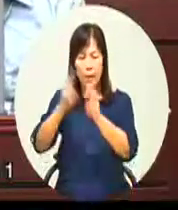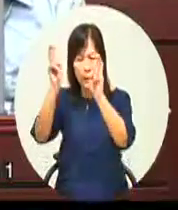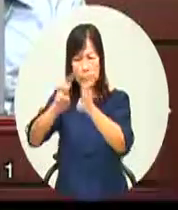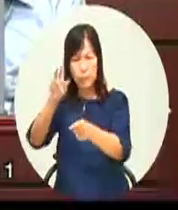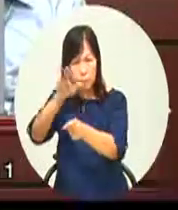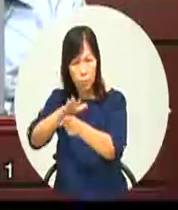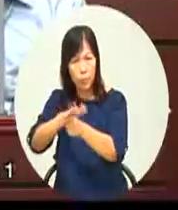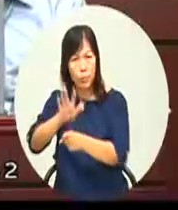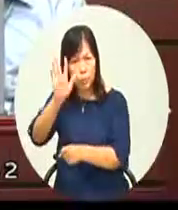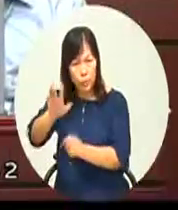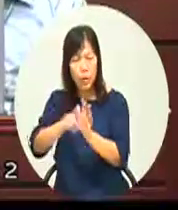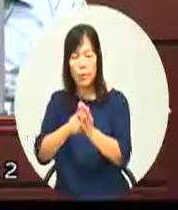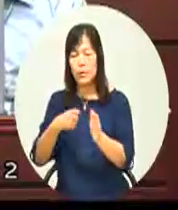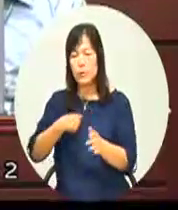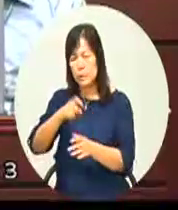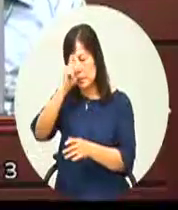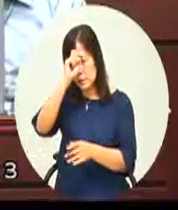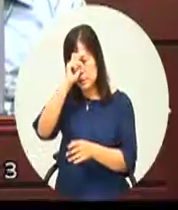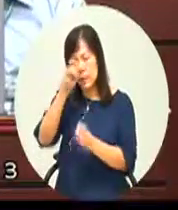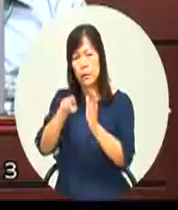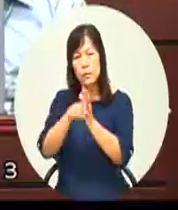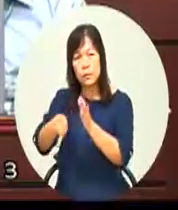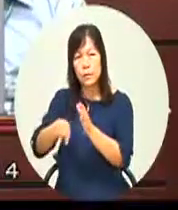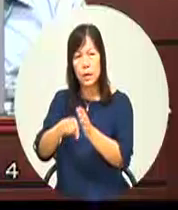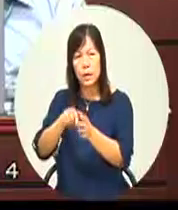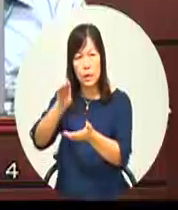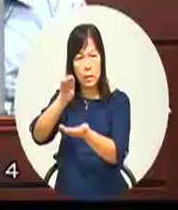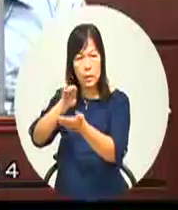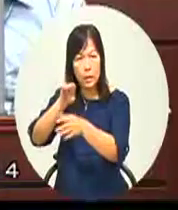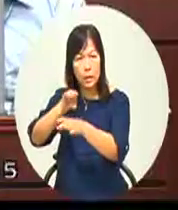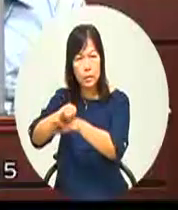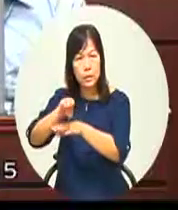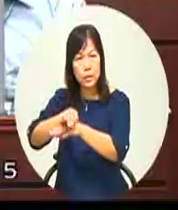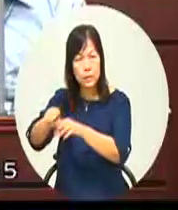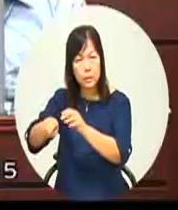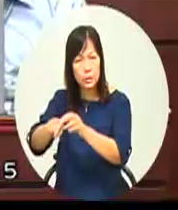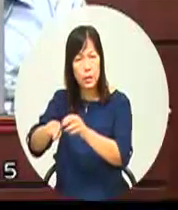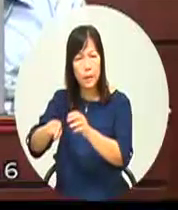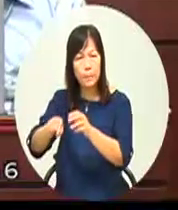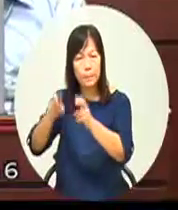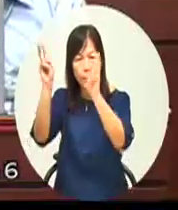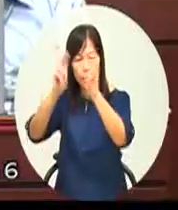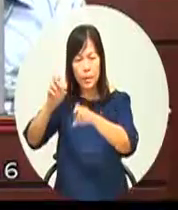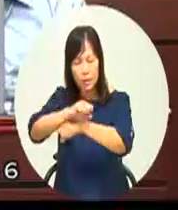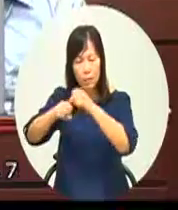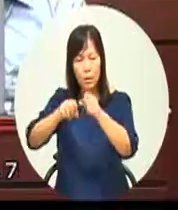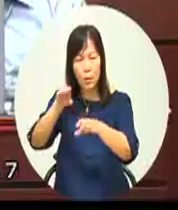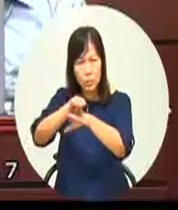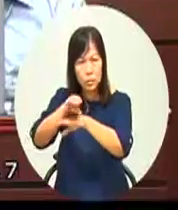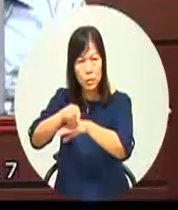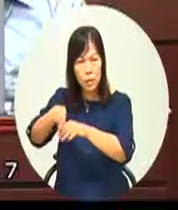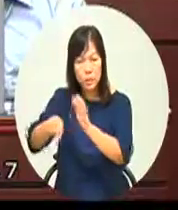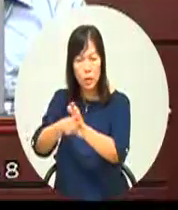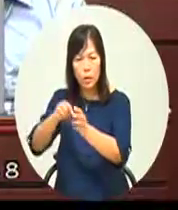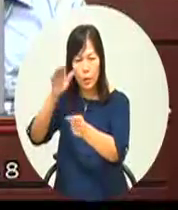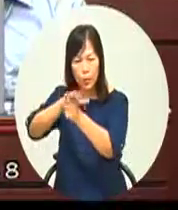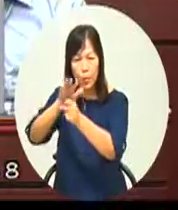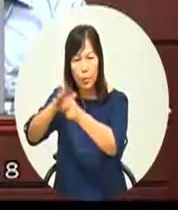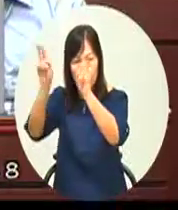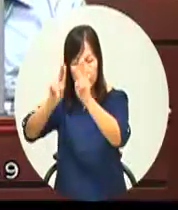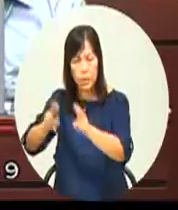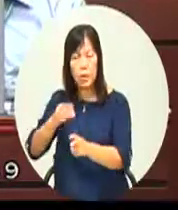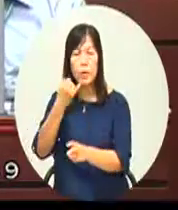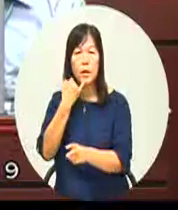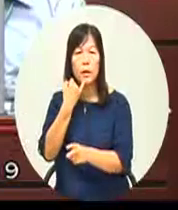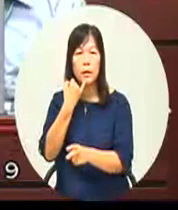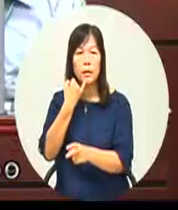呢，我们的要求是除了它本身 U-car 不是 U-car 这个电动汽车的这个部分可以充电之外， 嗯， 我们要求